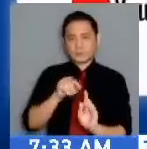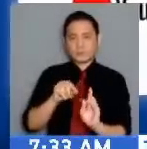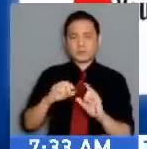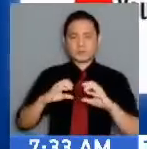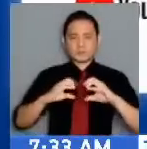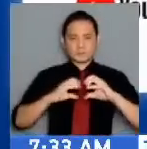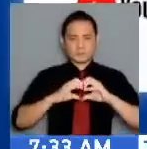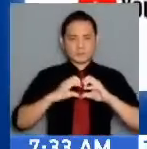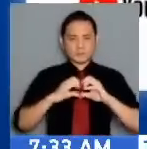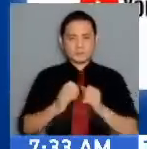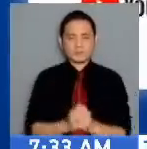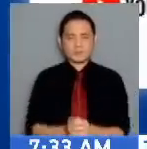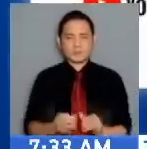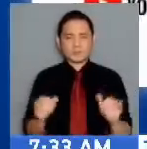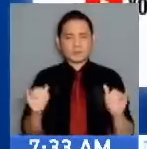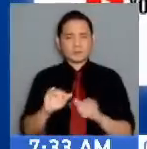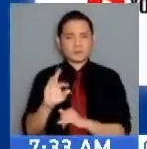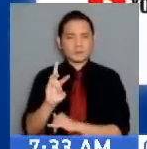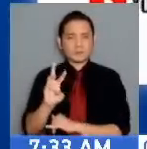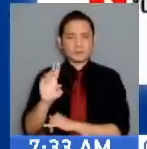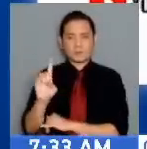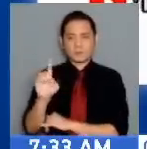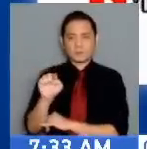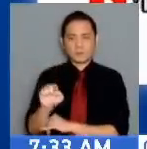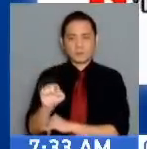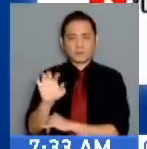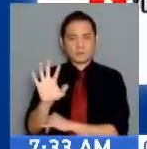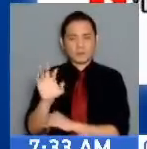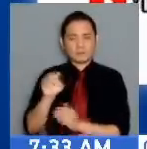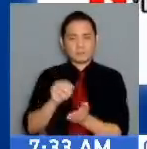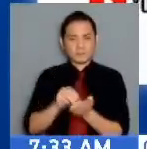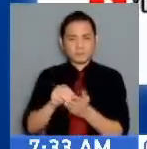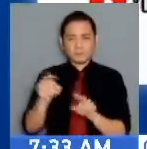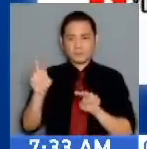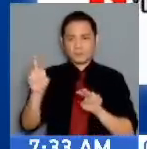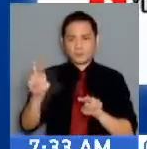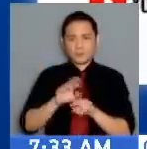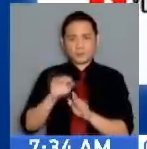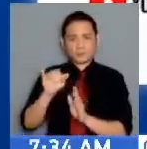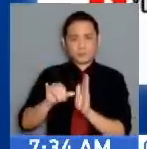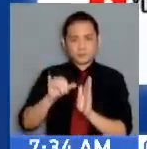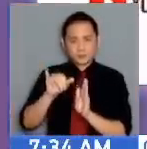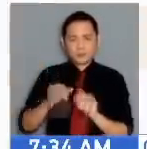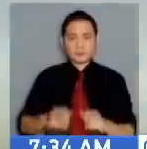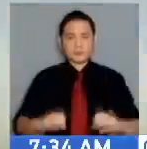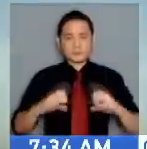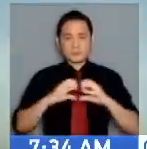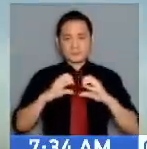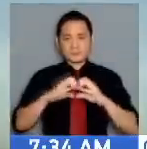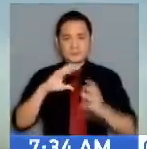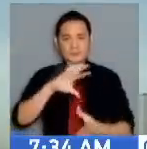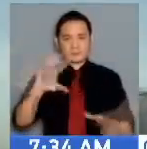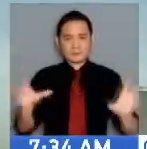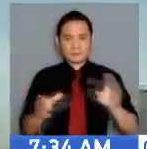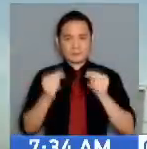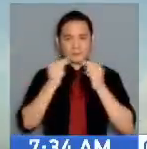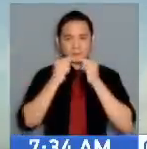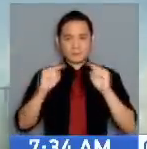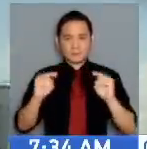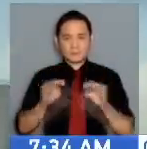ang 61.5 million views ng YouTube channel ng GMA Integrated News. Gayon din